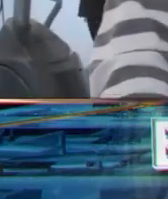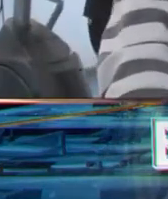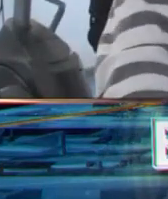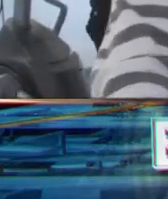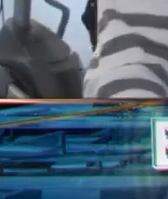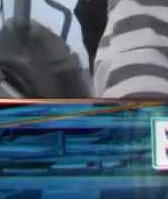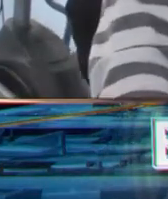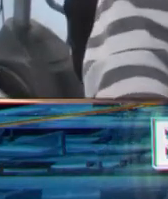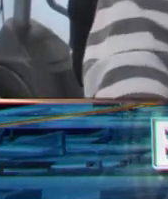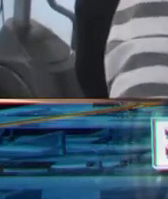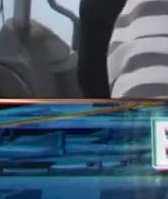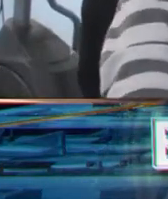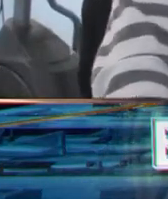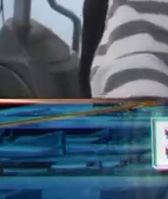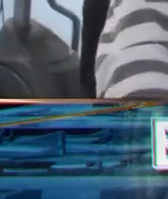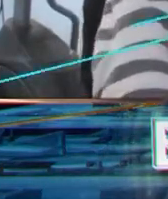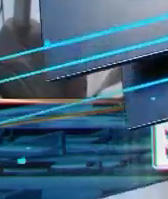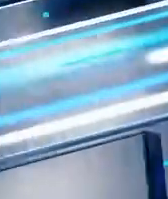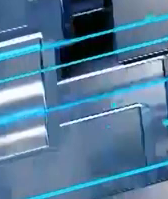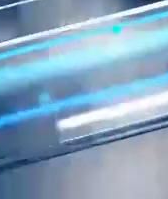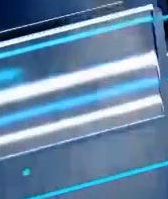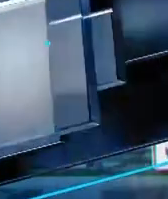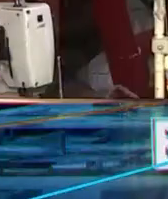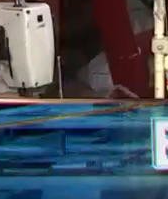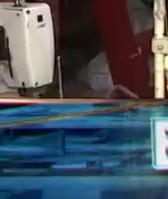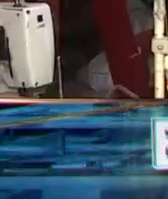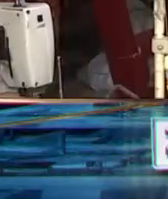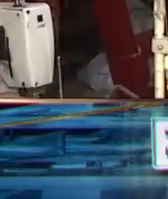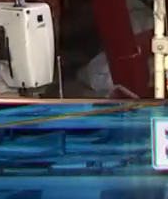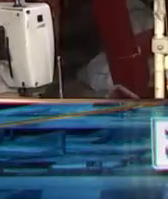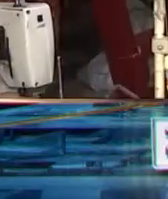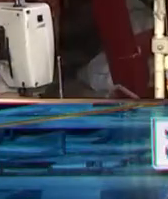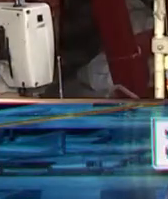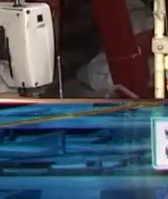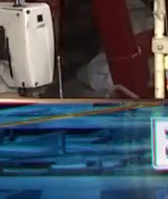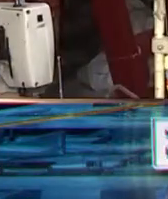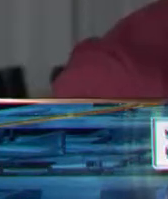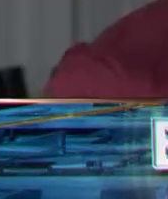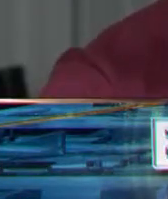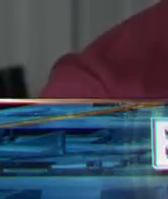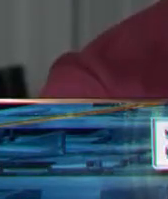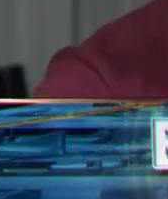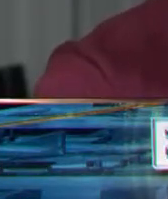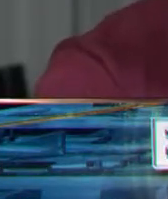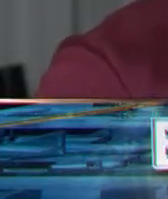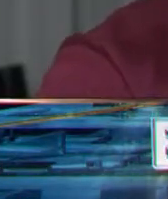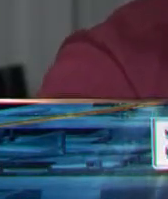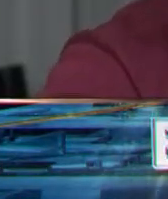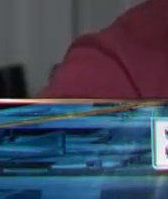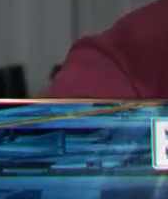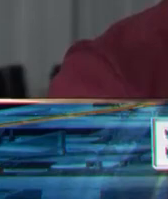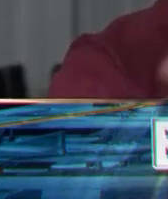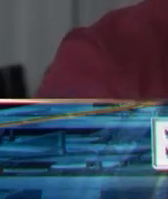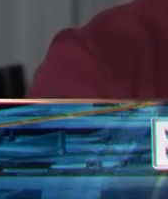осындай тренажерный зал орнатып берген үшін. Алматы облысында бастау бизнес жобасы арқылы 2,5 мың азамат оқу курсын